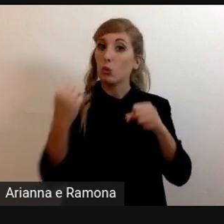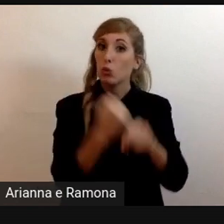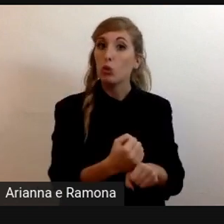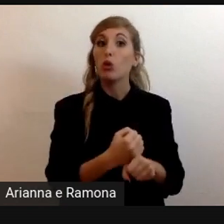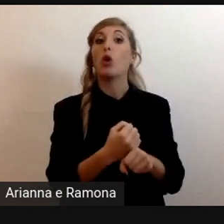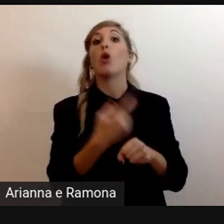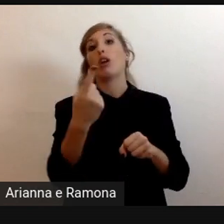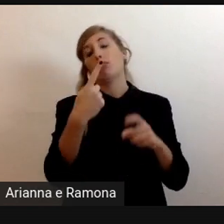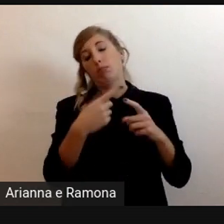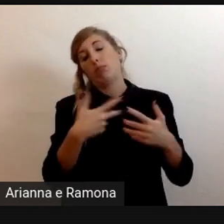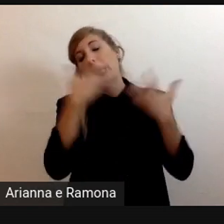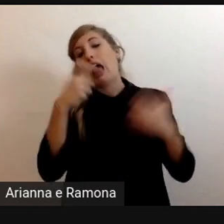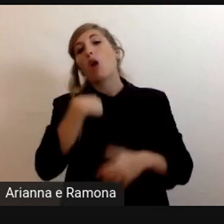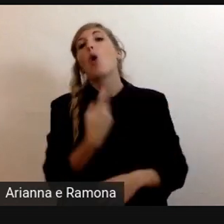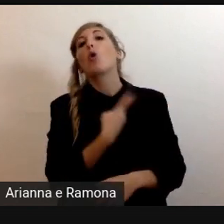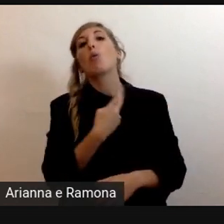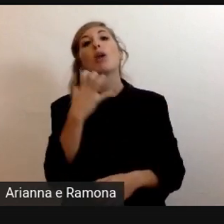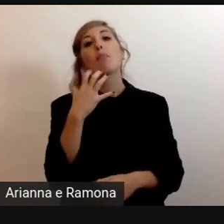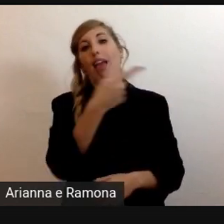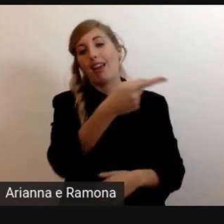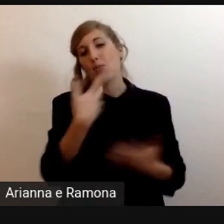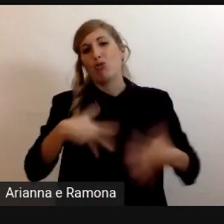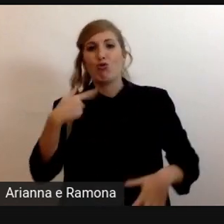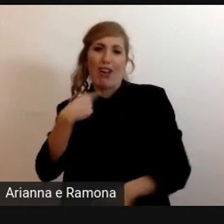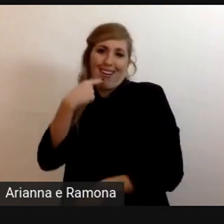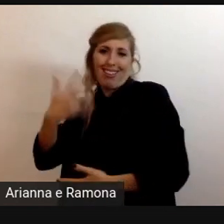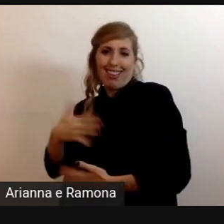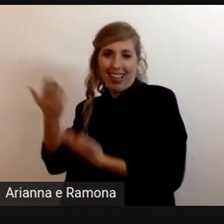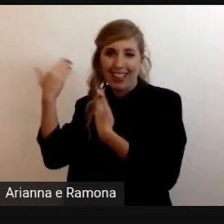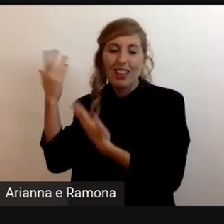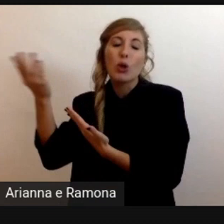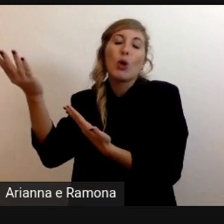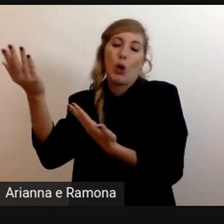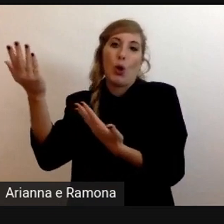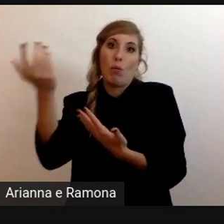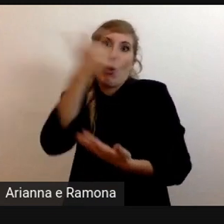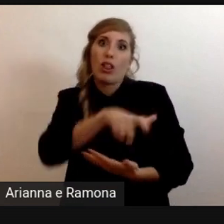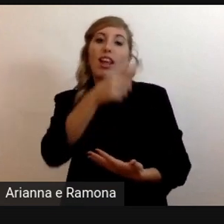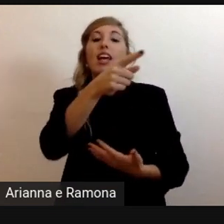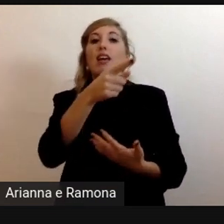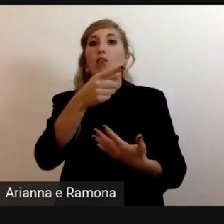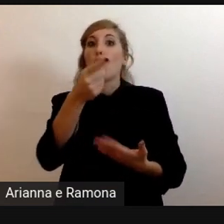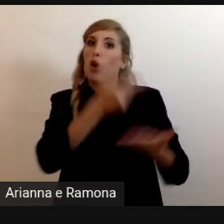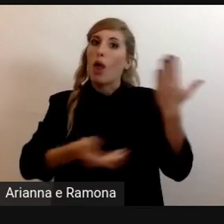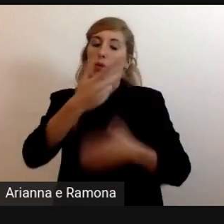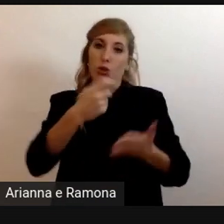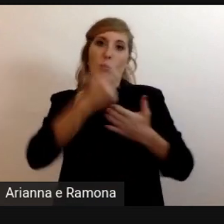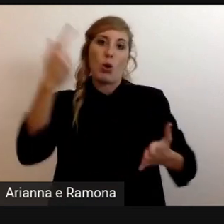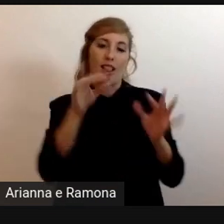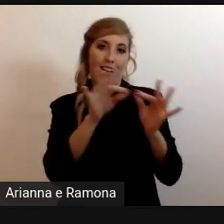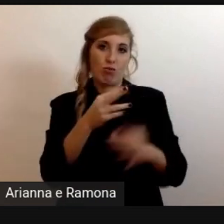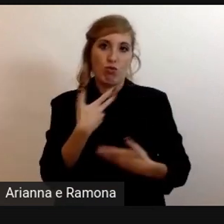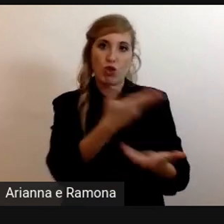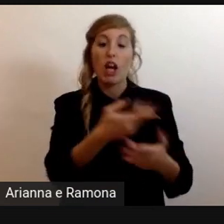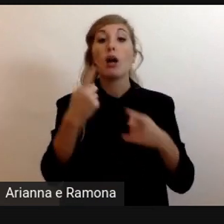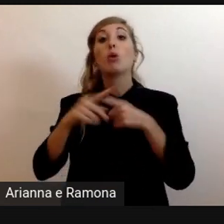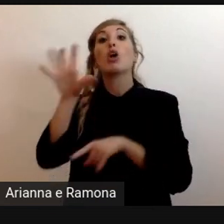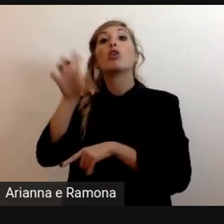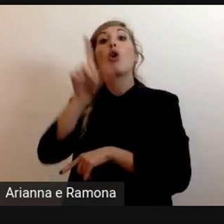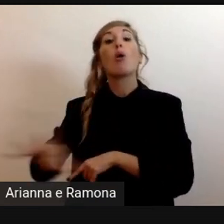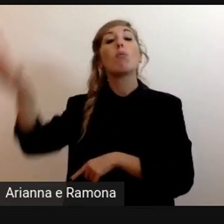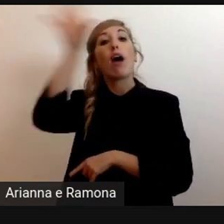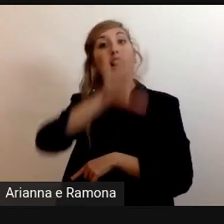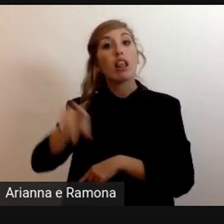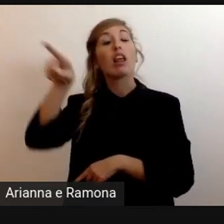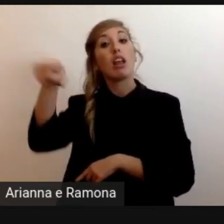dal comune di bergamo così ha fatto riferimento protesta importante intesa culturale dalla regione alla domani a che